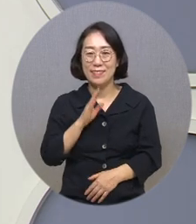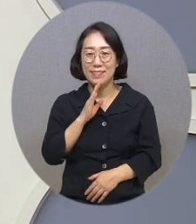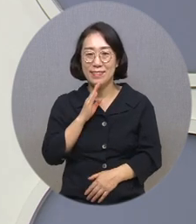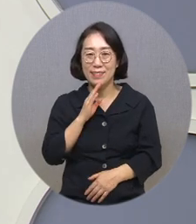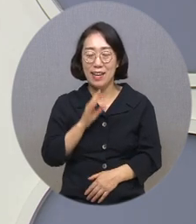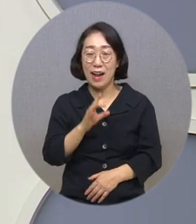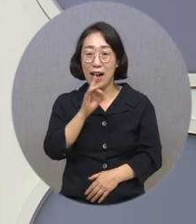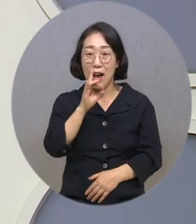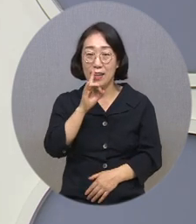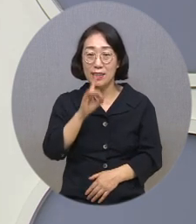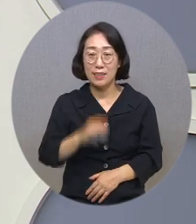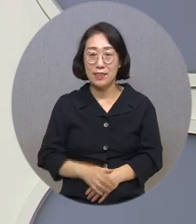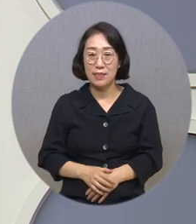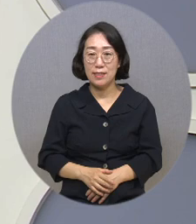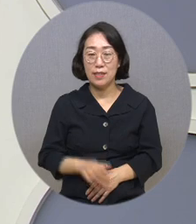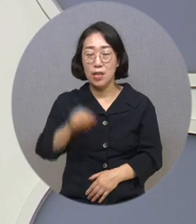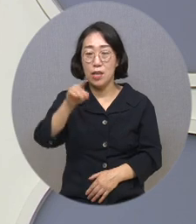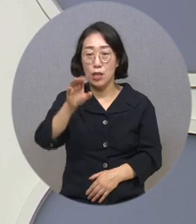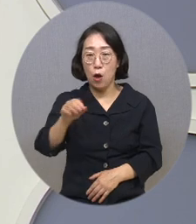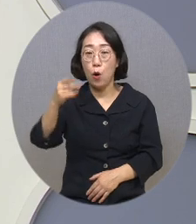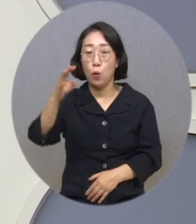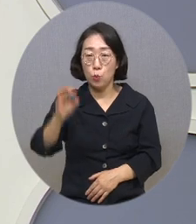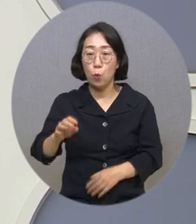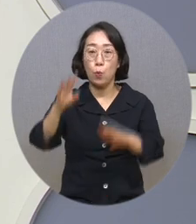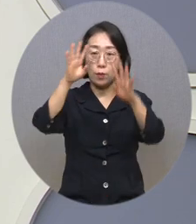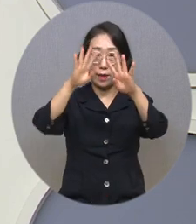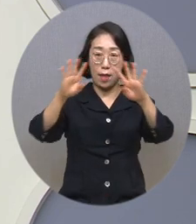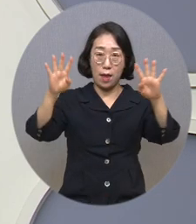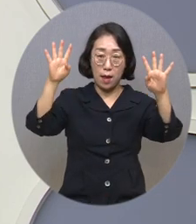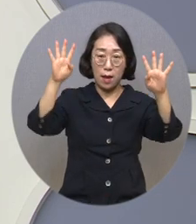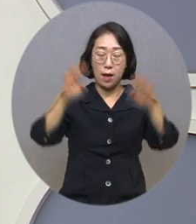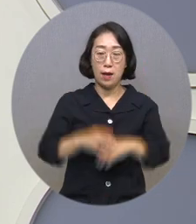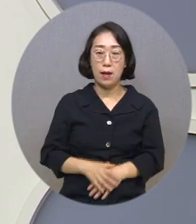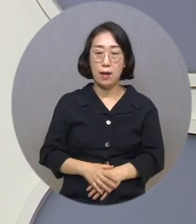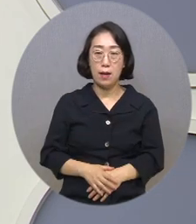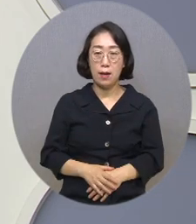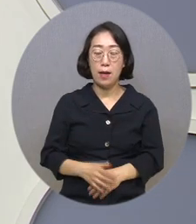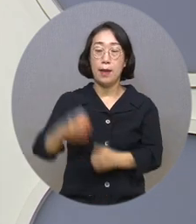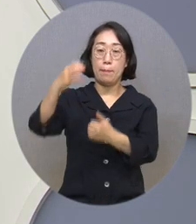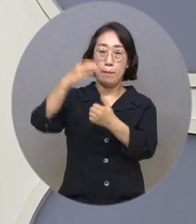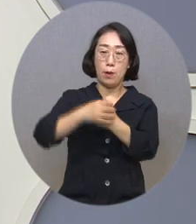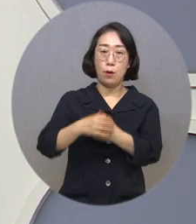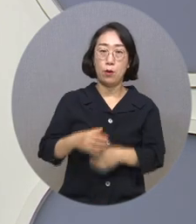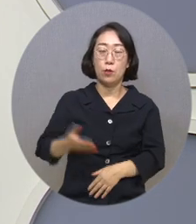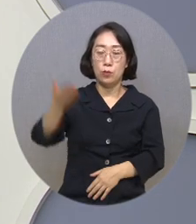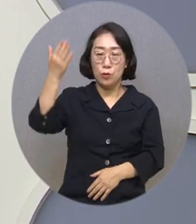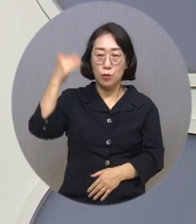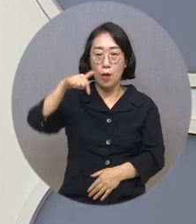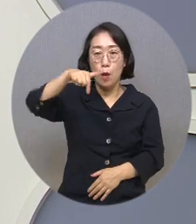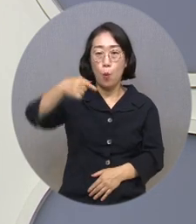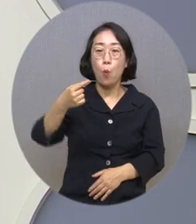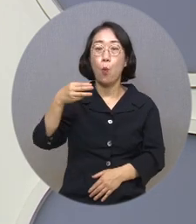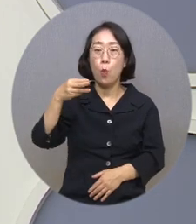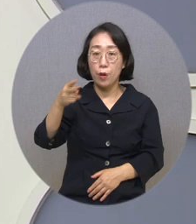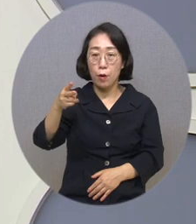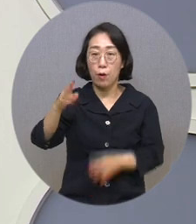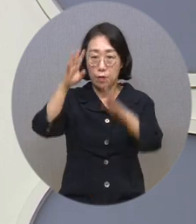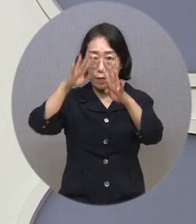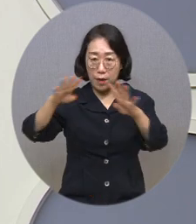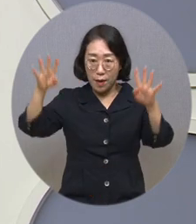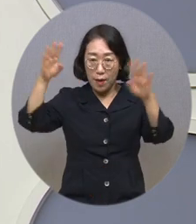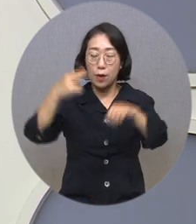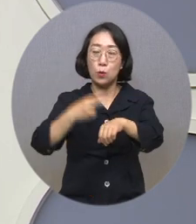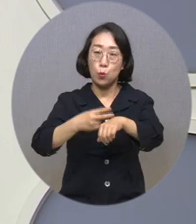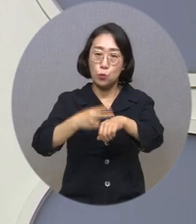강릉 영동대학교 네. 강릉에 있습니다. 근데 그때는 제가 이제 고려대학 교수를 하고 있었을 때입니다. 네. 근데 이제